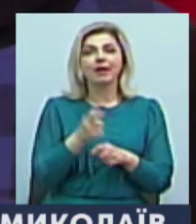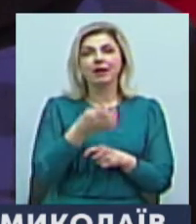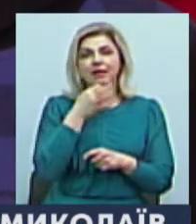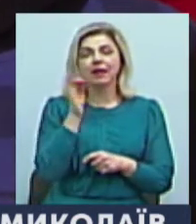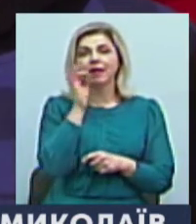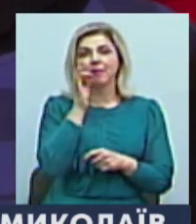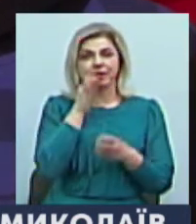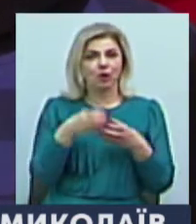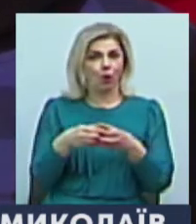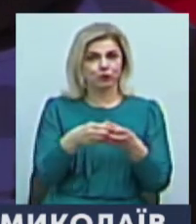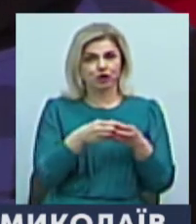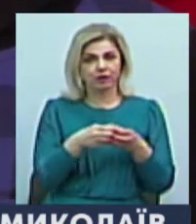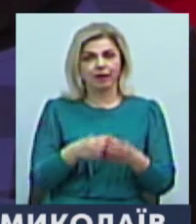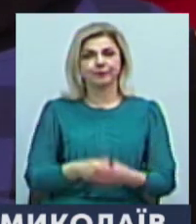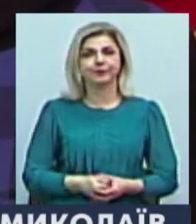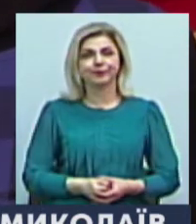община.